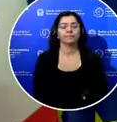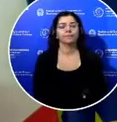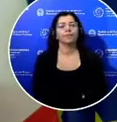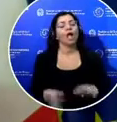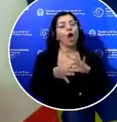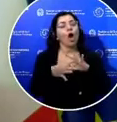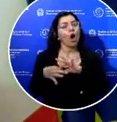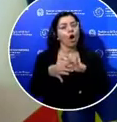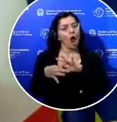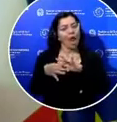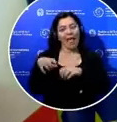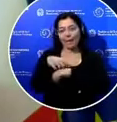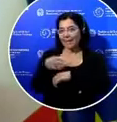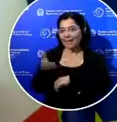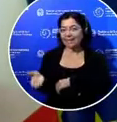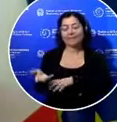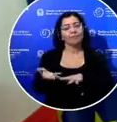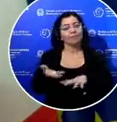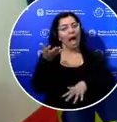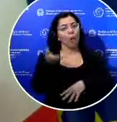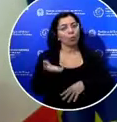Colleghi ministri, autorità